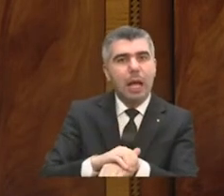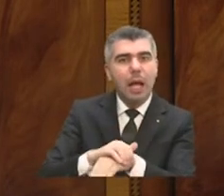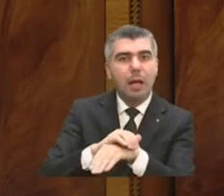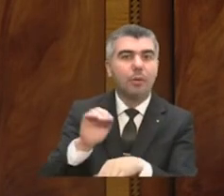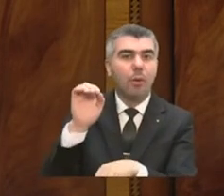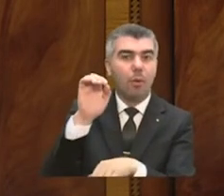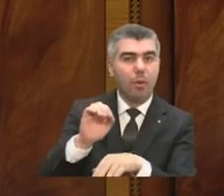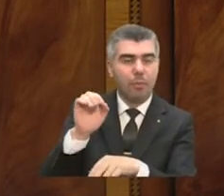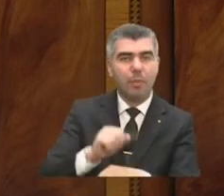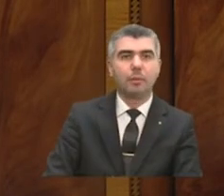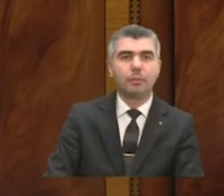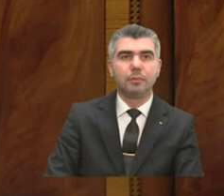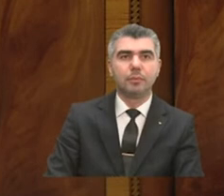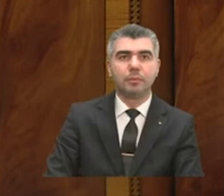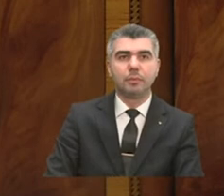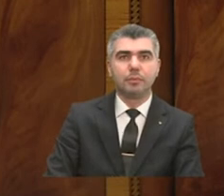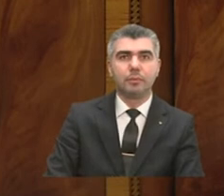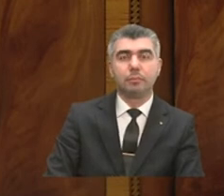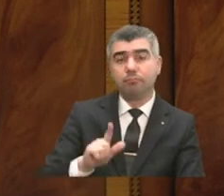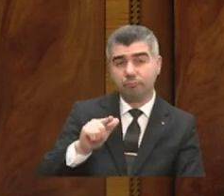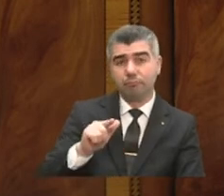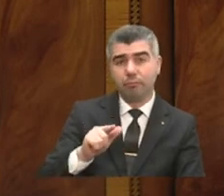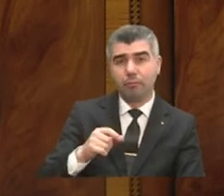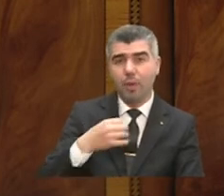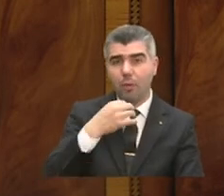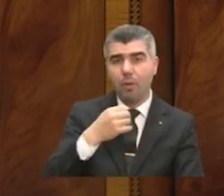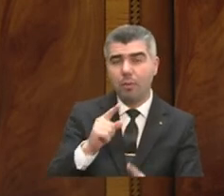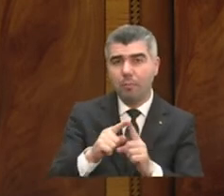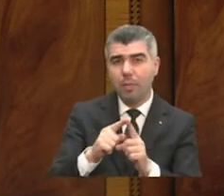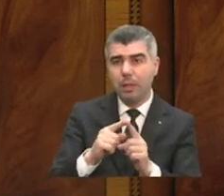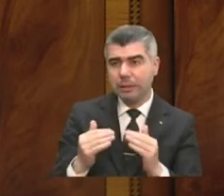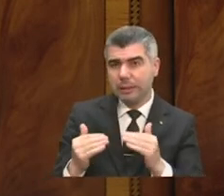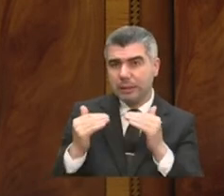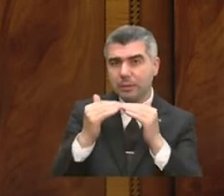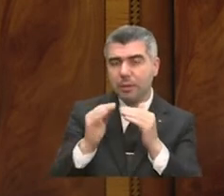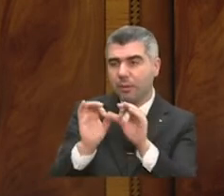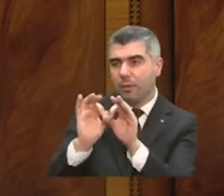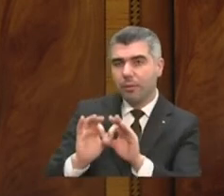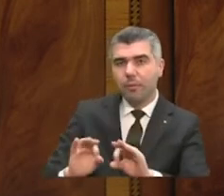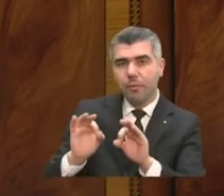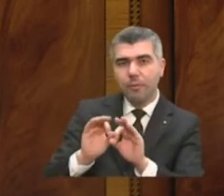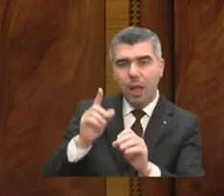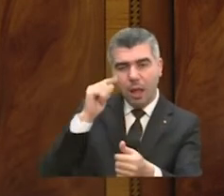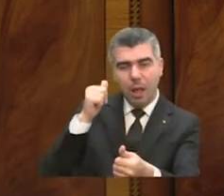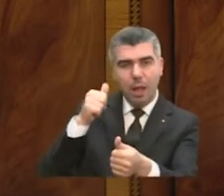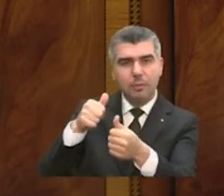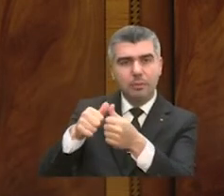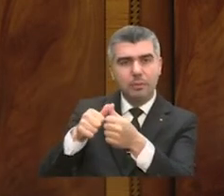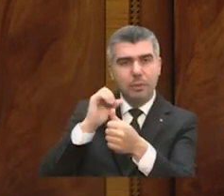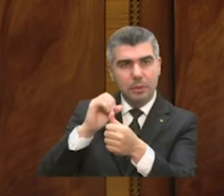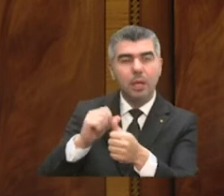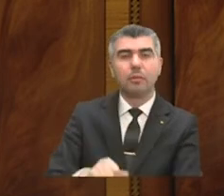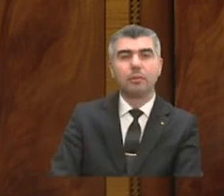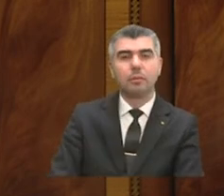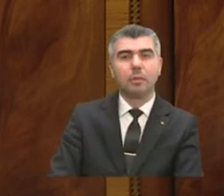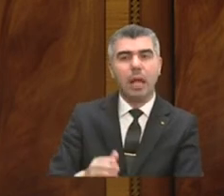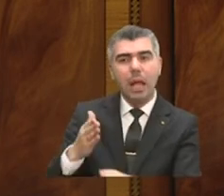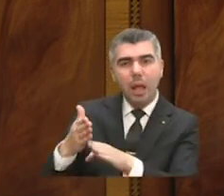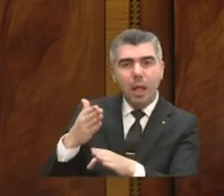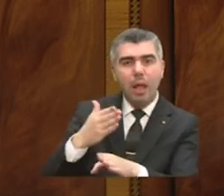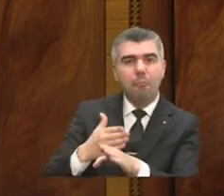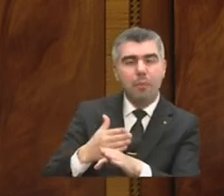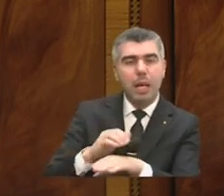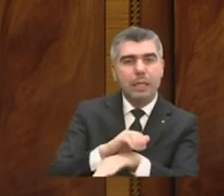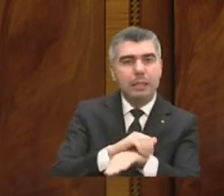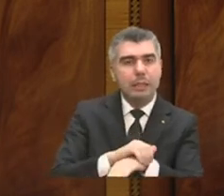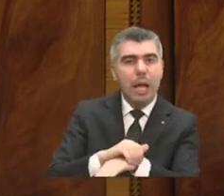partenariat stratégique que nous avons avec l'Union européenne. Ils vont dans le sens justement